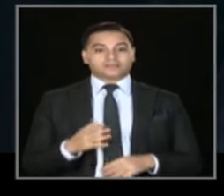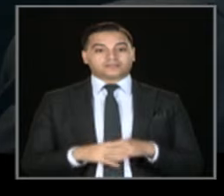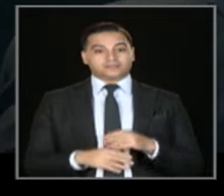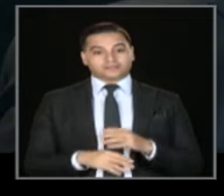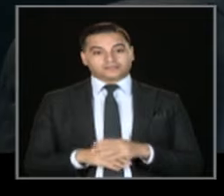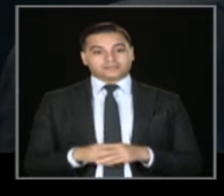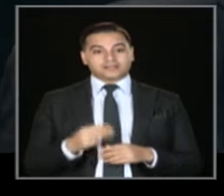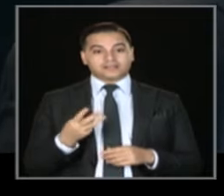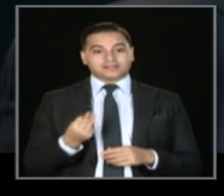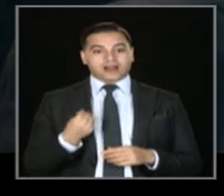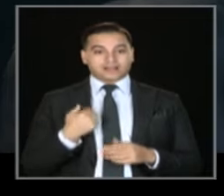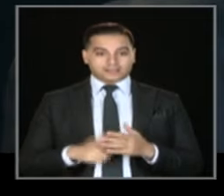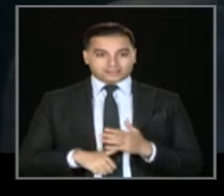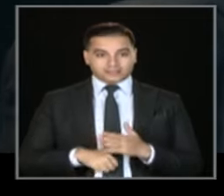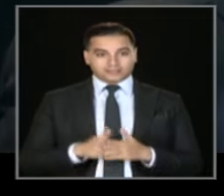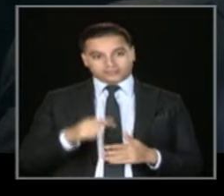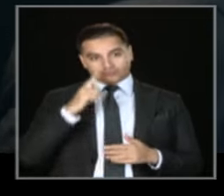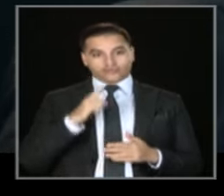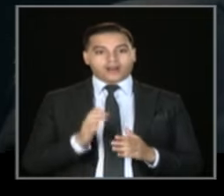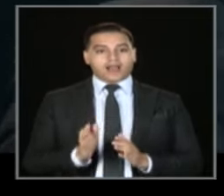انتر دي نقط، ان شاء الله الكاس